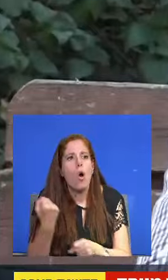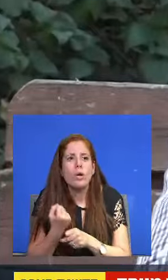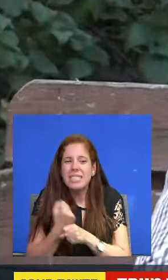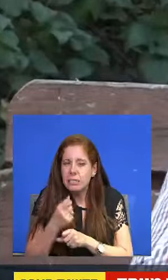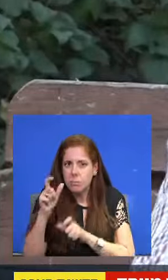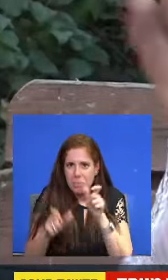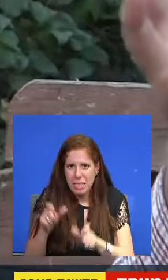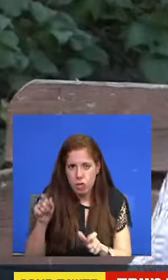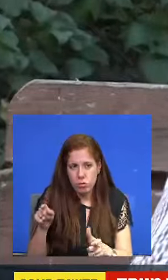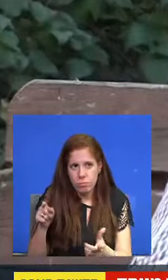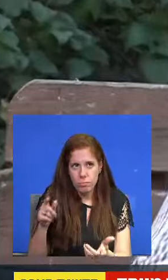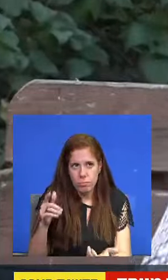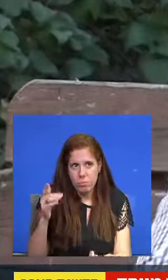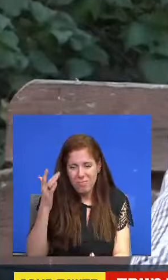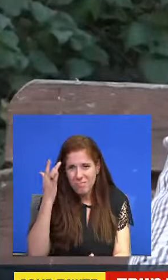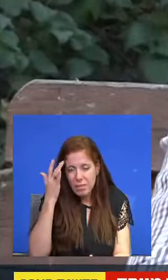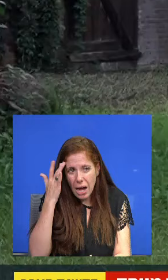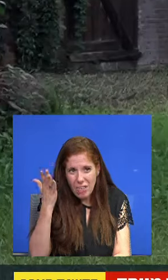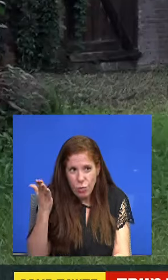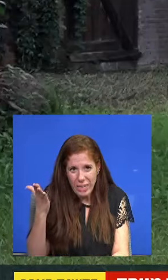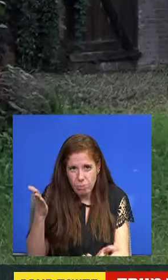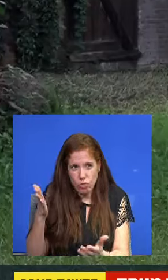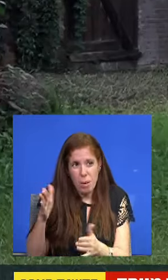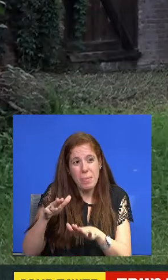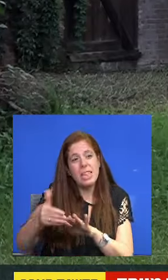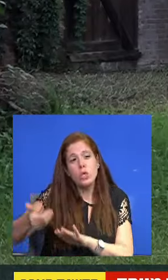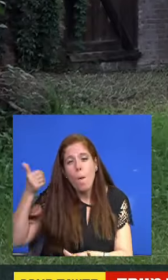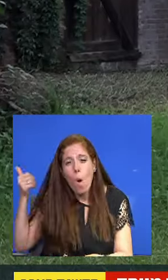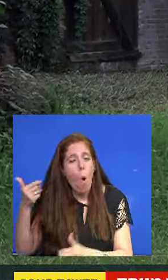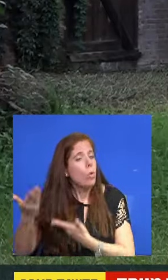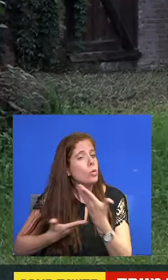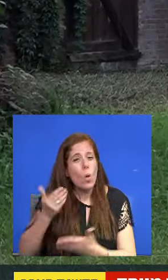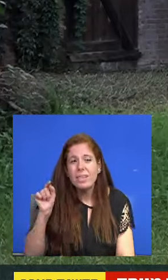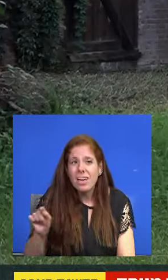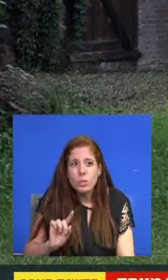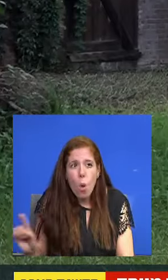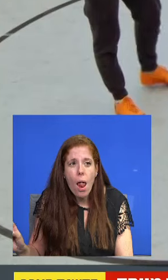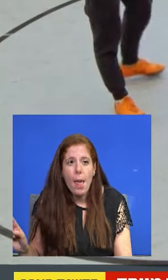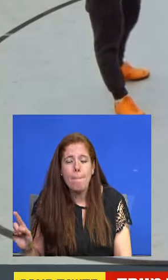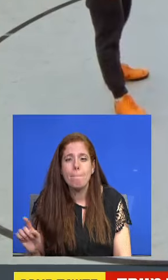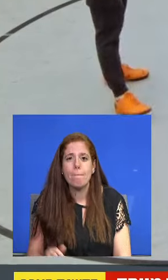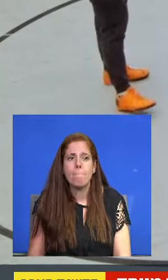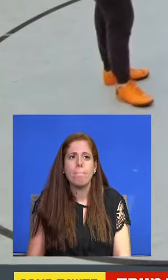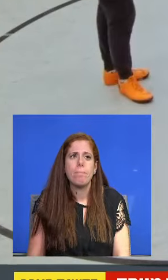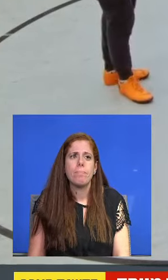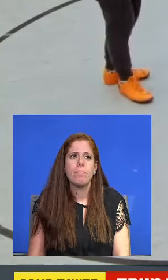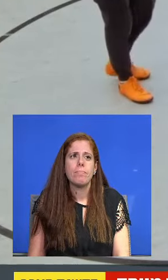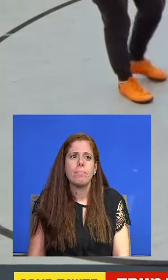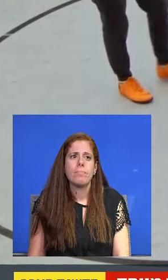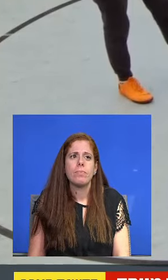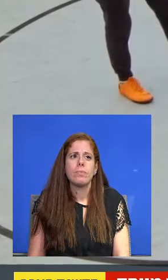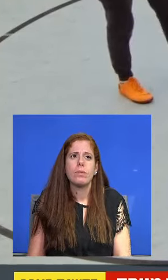Typen, die man links liegen gelassen hat oder rechts, ist das ein und dasselbe. Nein, nicht